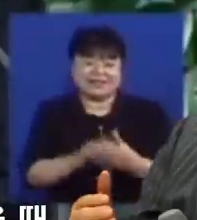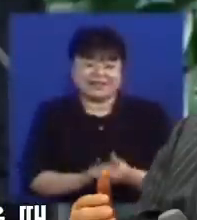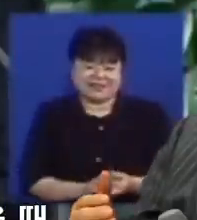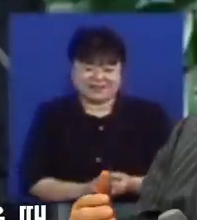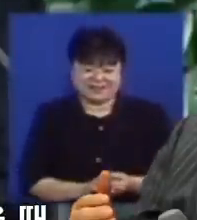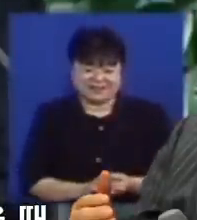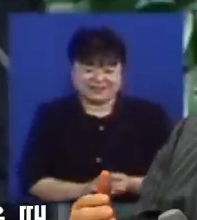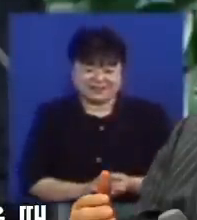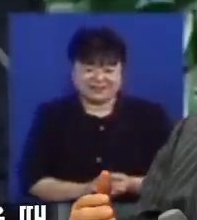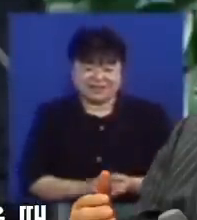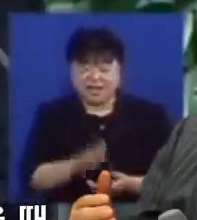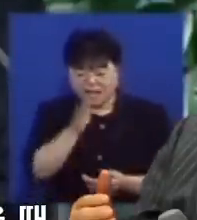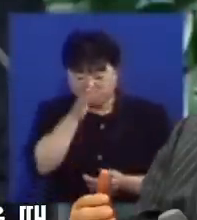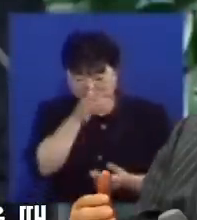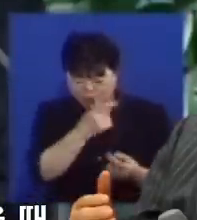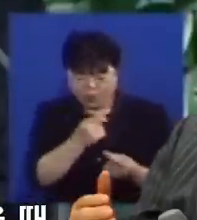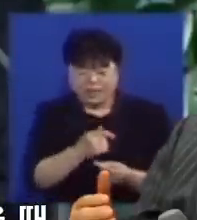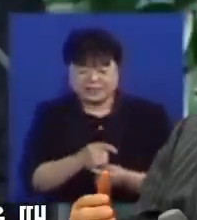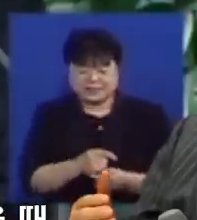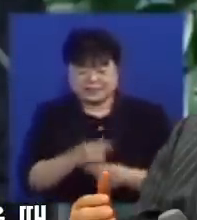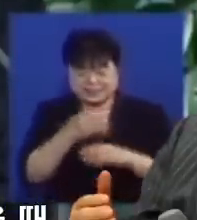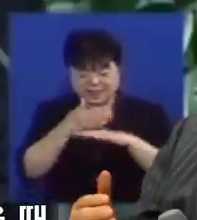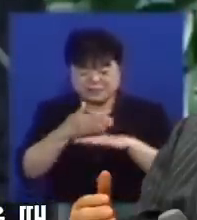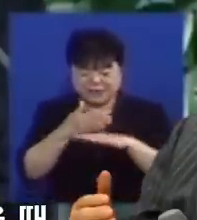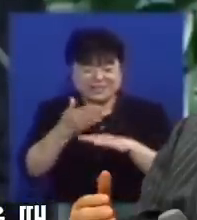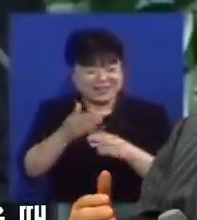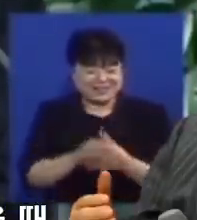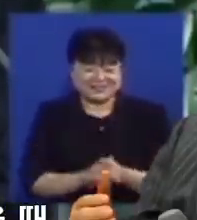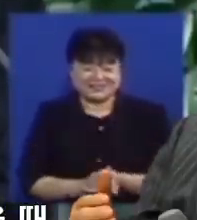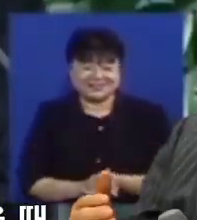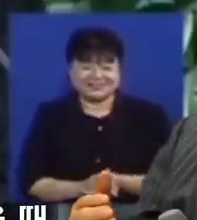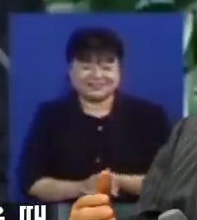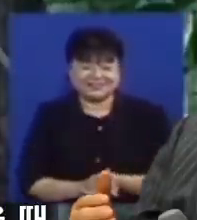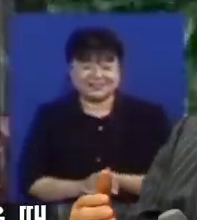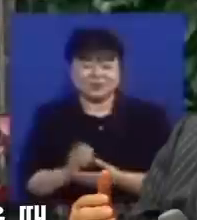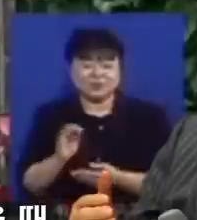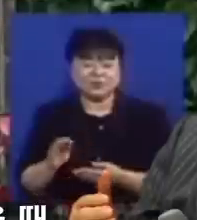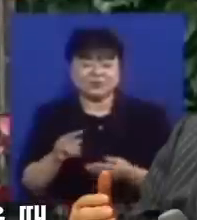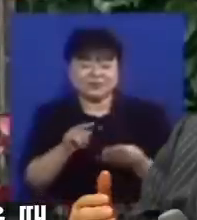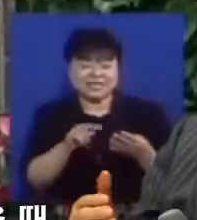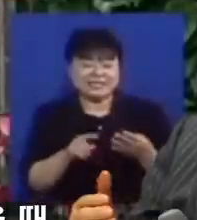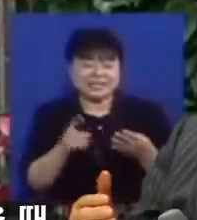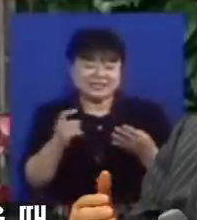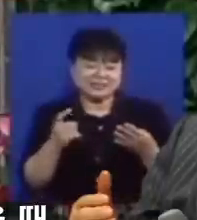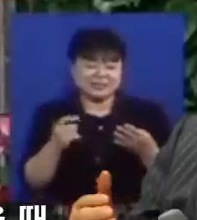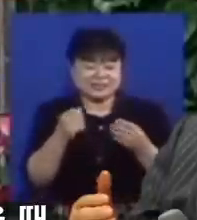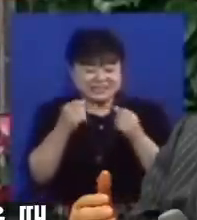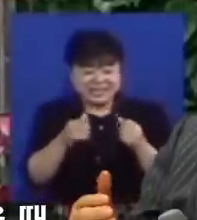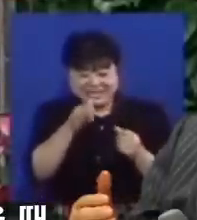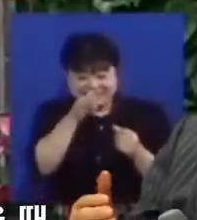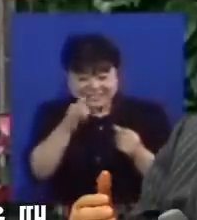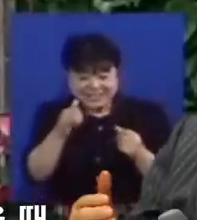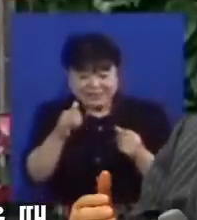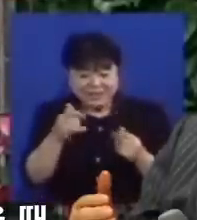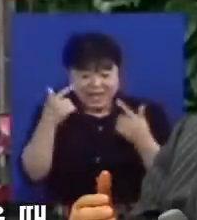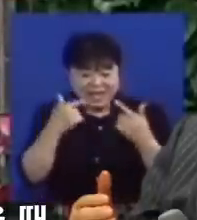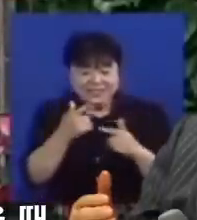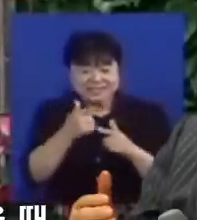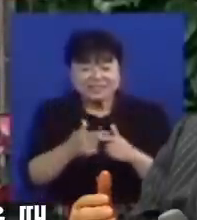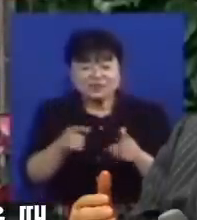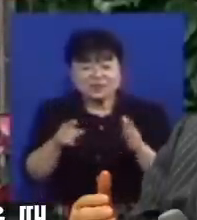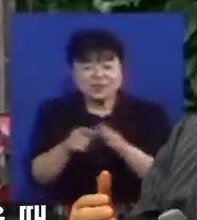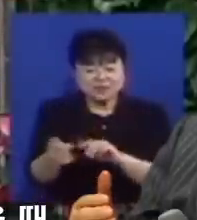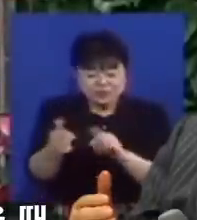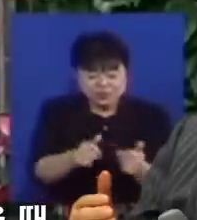아예 그냥 바보천치 같은 사람이 될지라도 감사를 하십시오. 고린도후서 4장 11절에 우리 살아있는 자가 항상 예수를